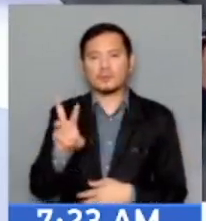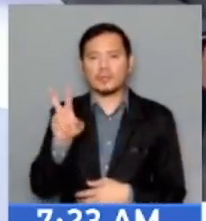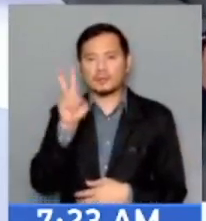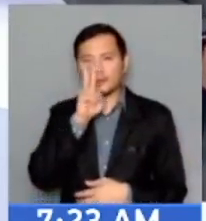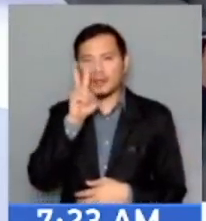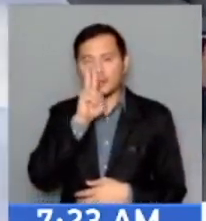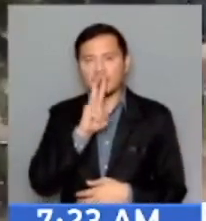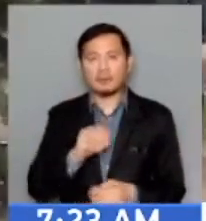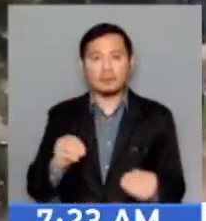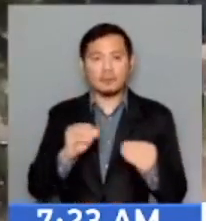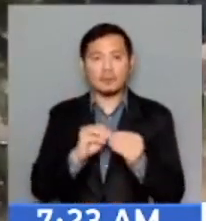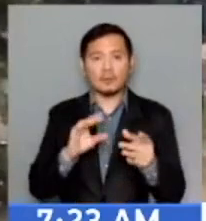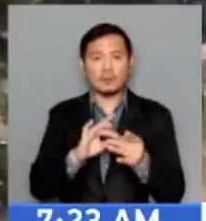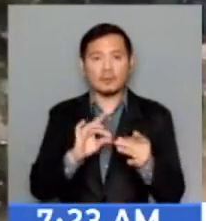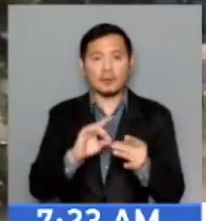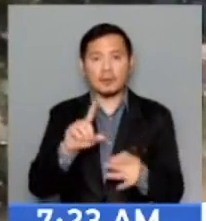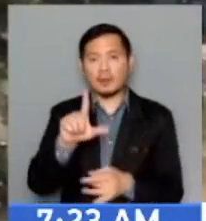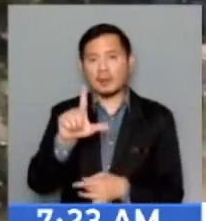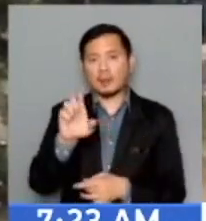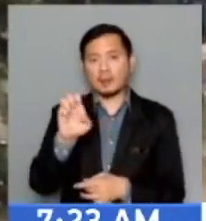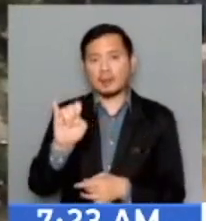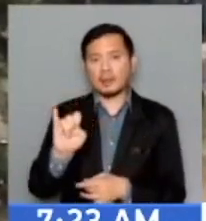Alves.